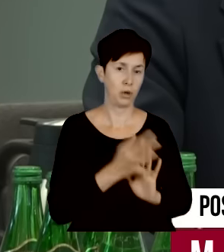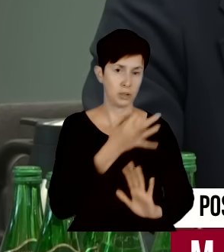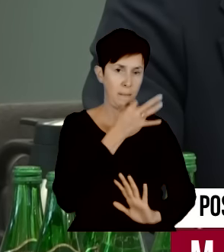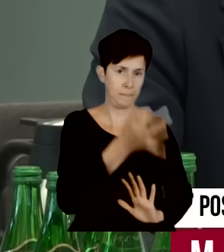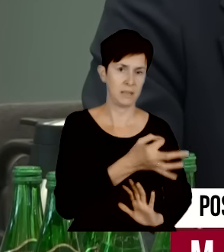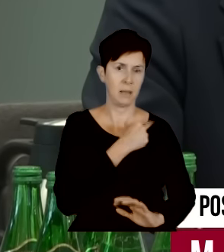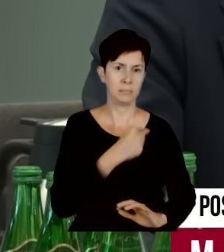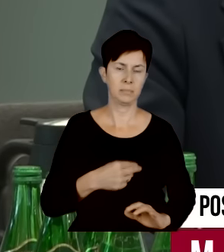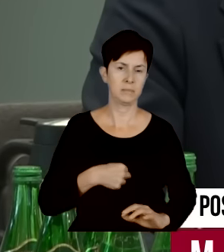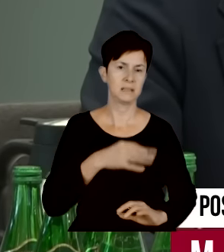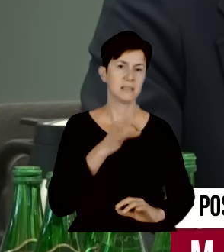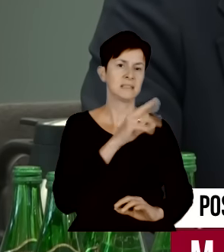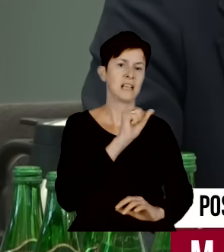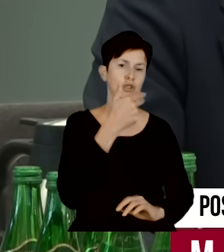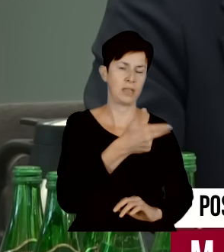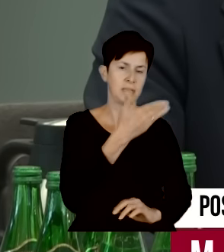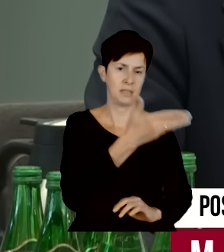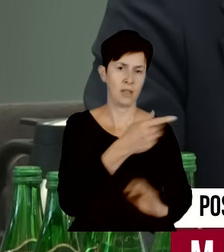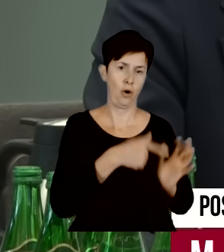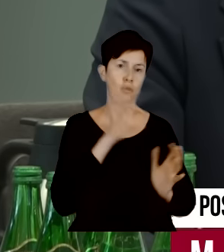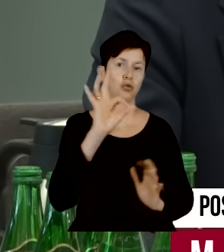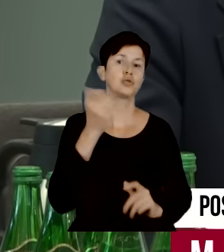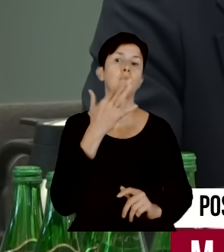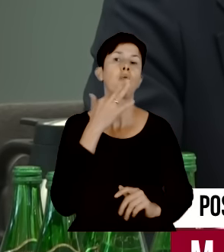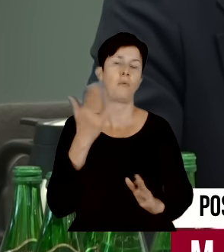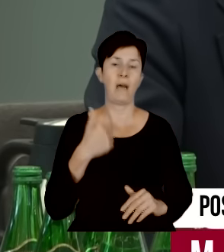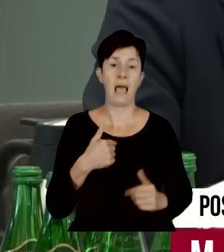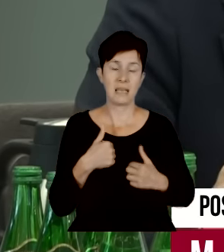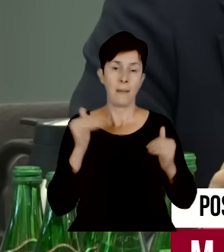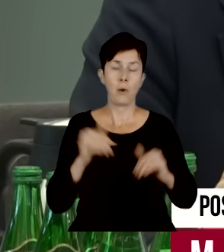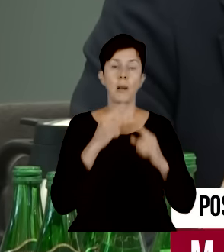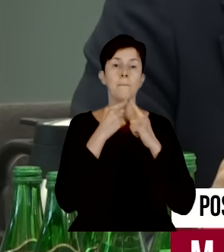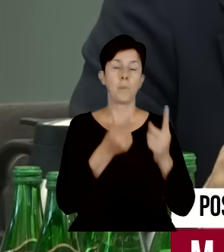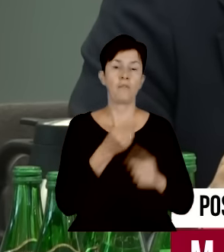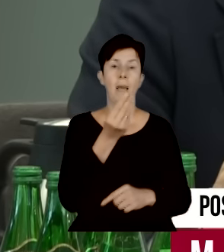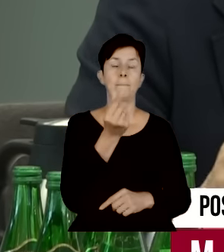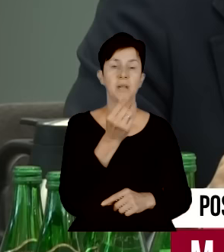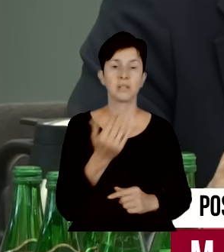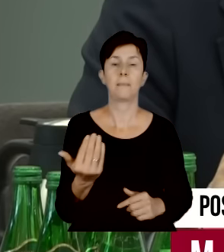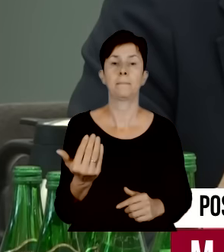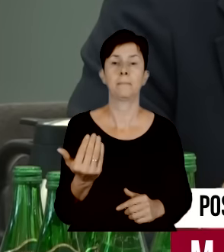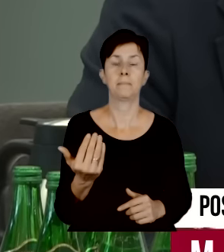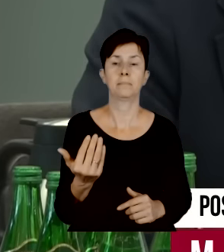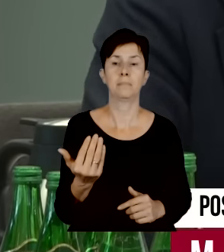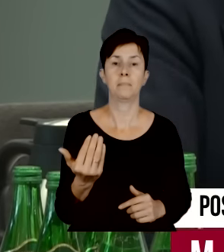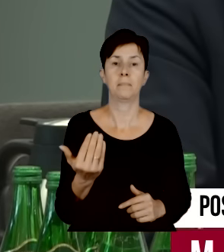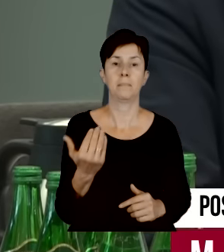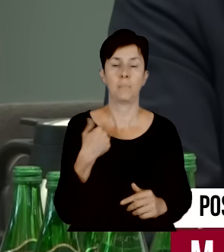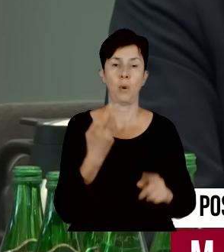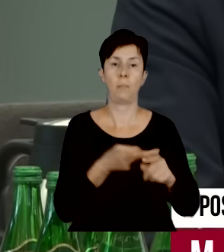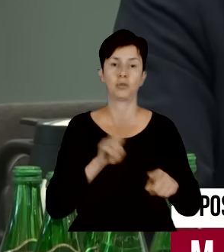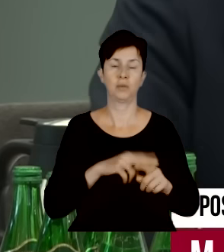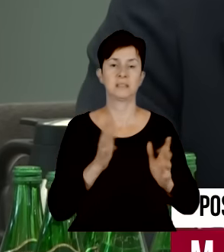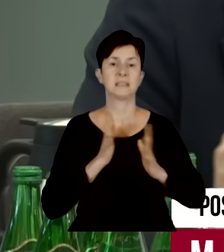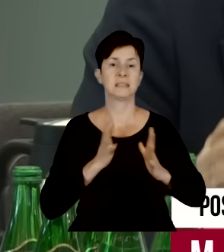premiera Sasina o tę jego wypowiedź ja mogę pani powiedzieć że środki były No w jakimś sensie podwójnie zabezpieczone bo były w